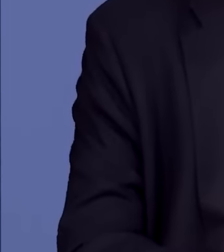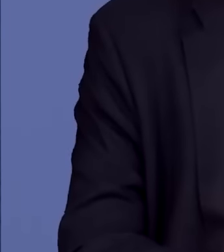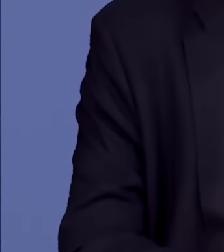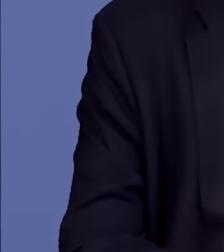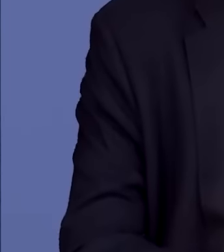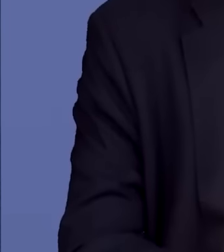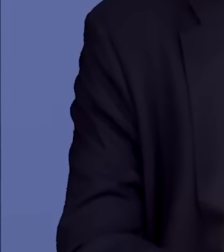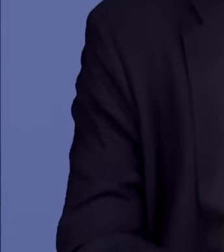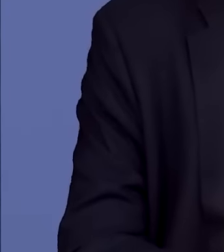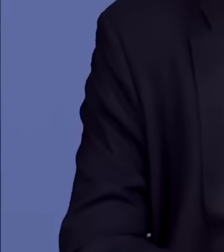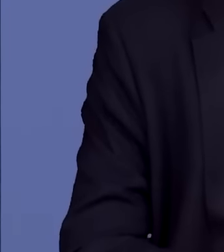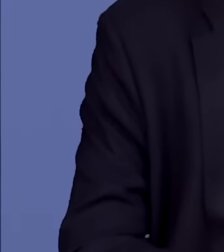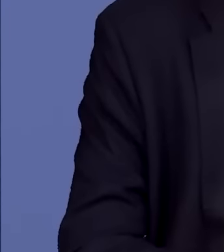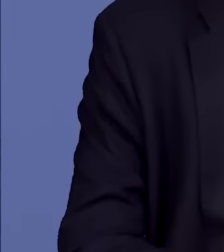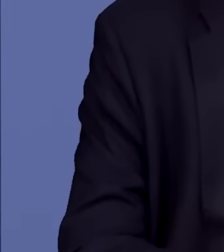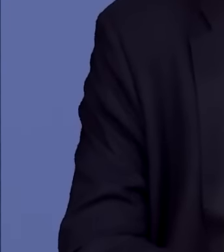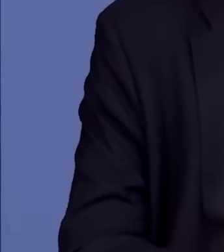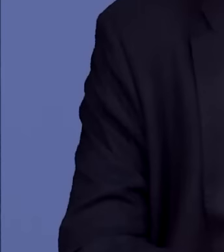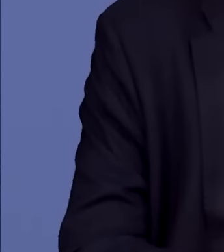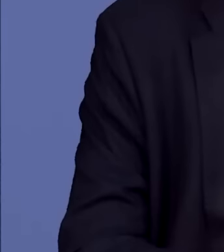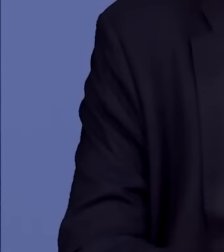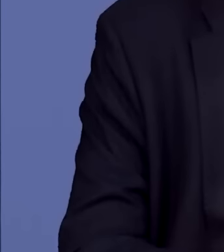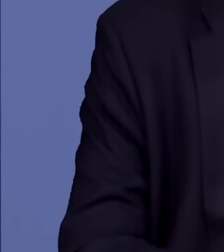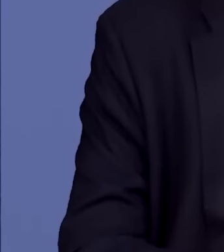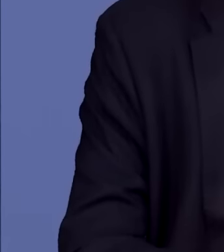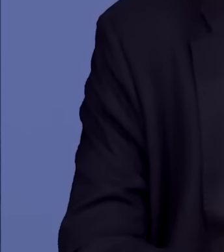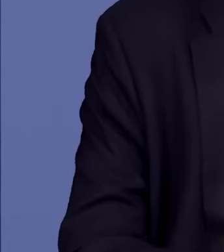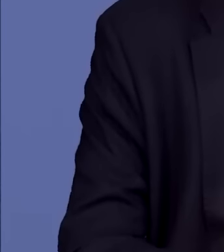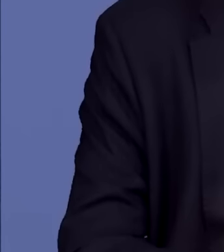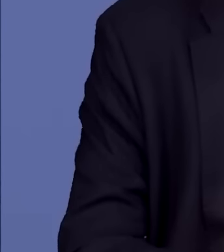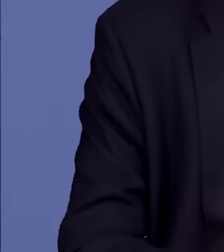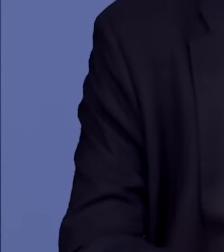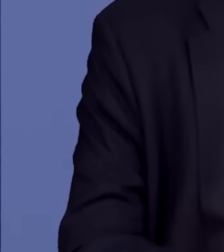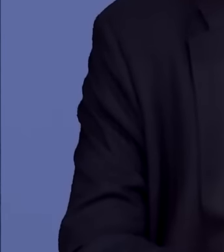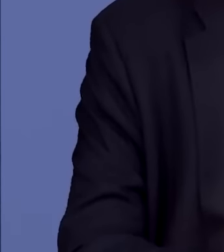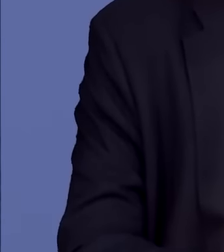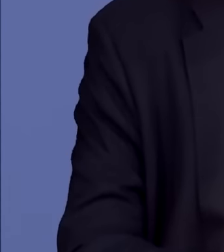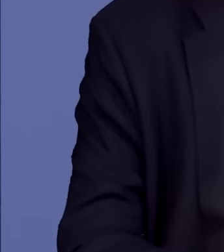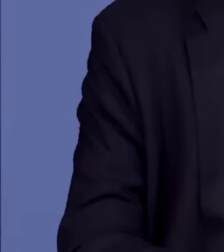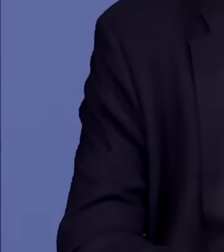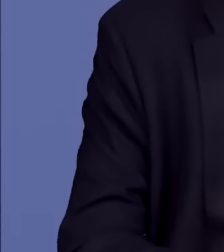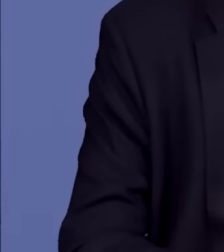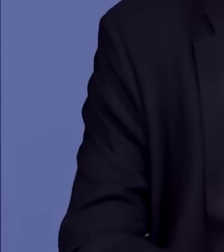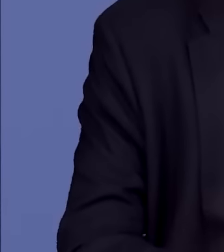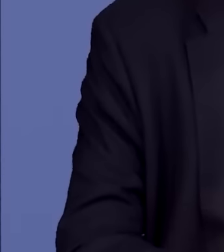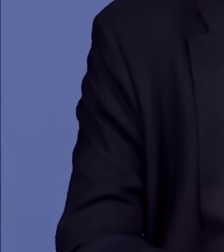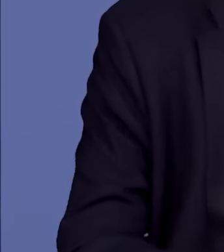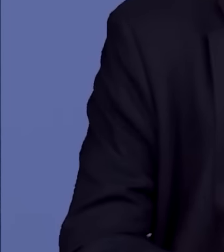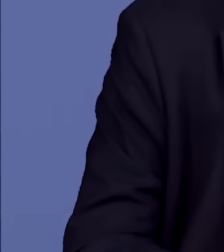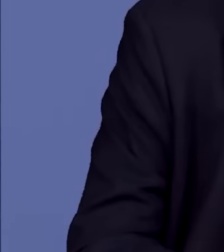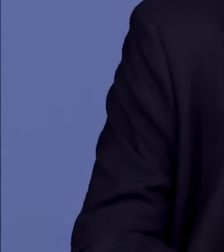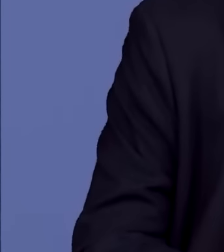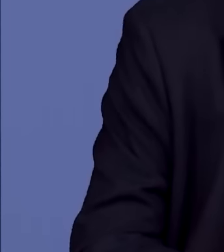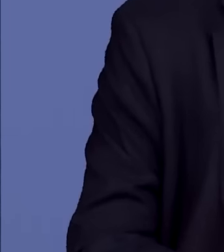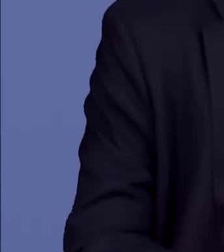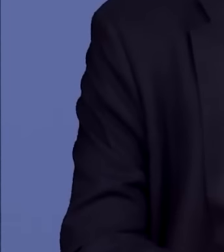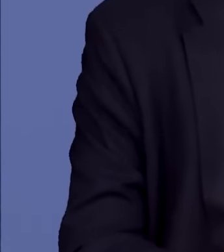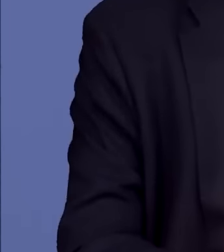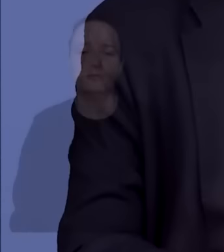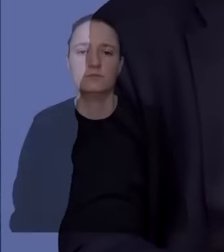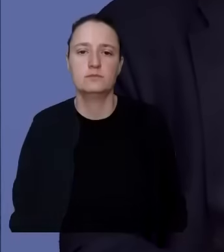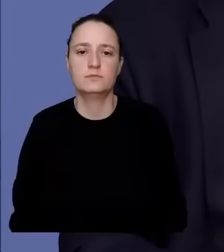było w poprzednim w poprzednim składzie Komisji Europejskiej No jeśli chodzi o polską reprezentację Na pewno to będzie